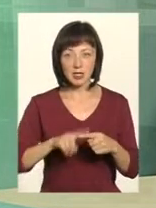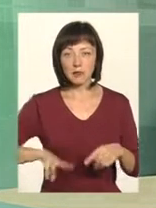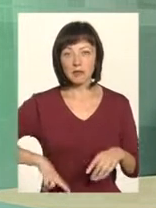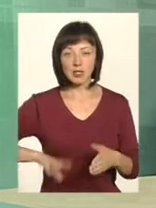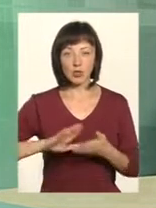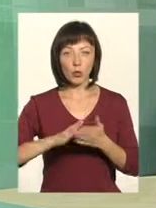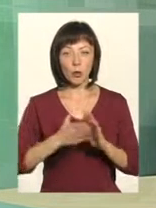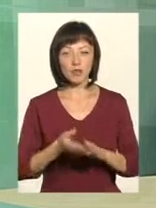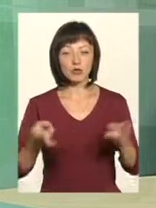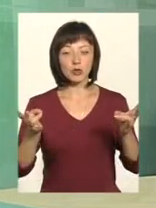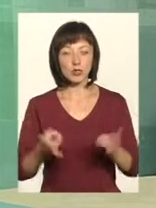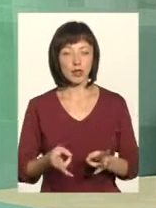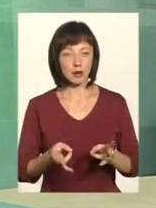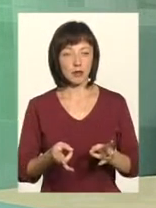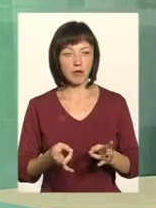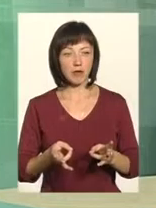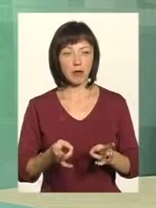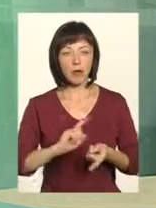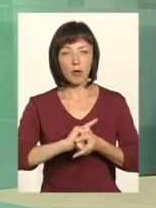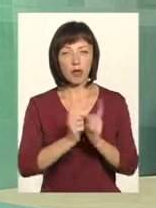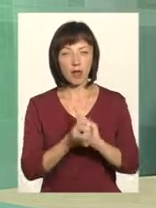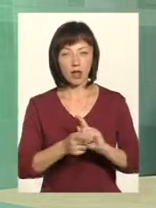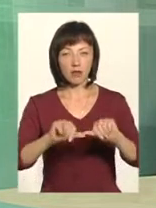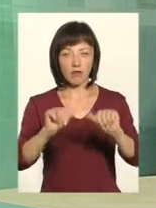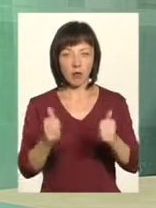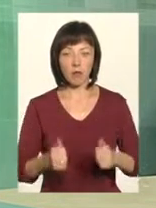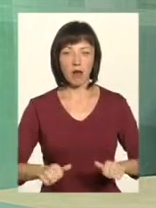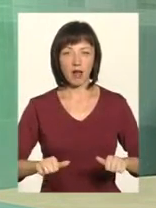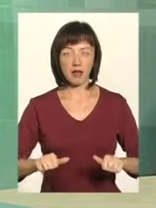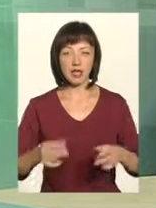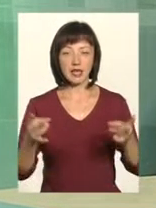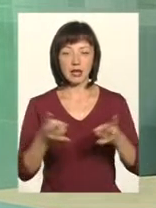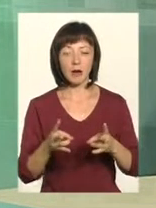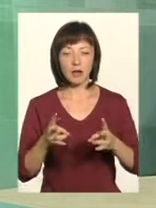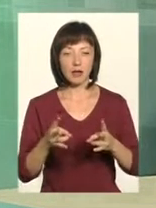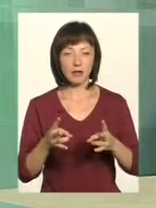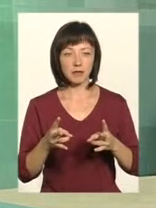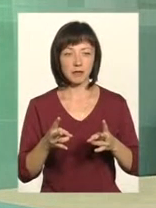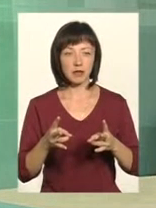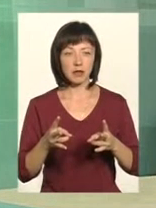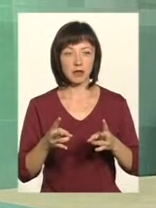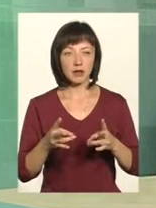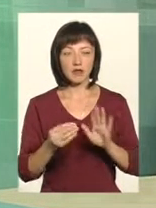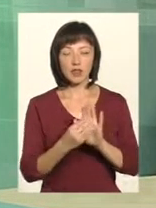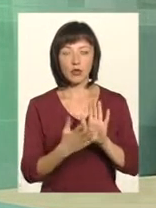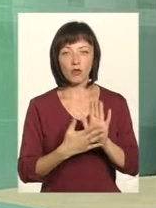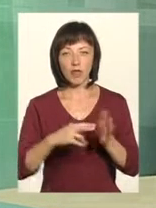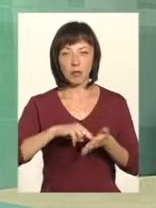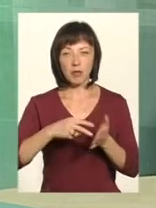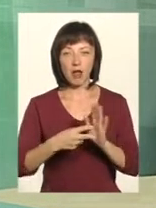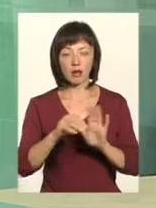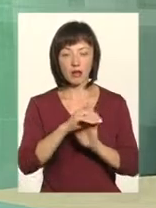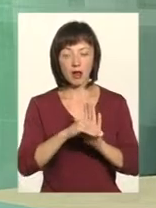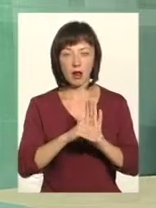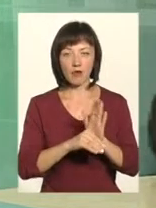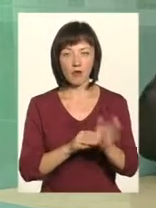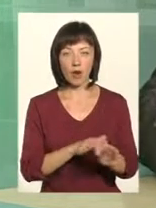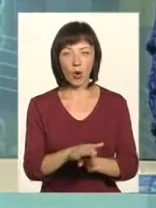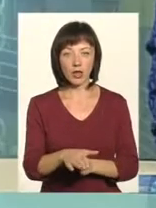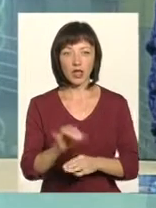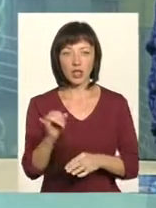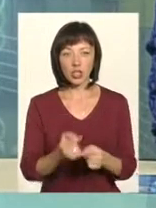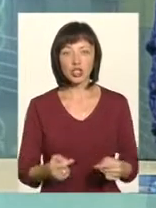треба поміняти формат, треба встановити план, графік виконання цих домовленостей